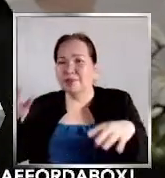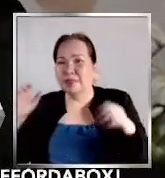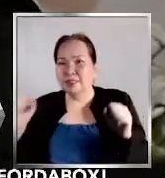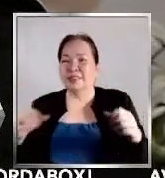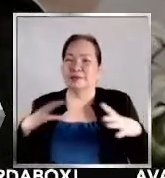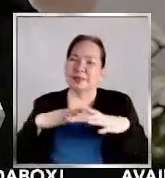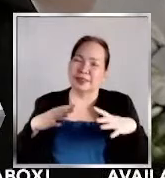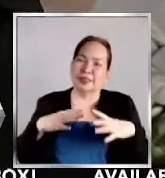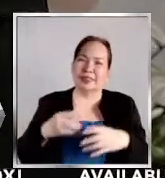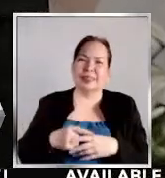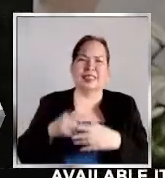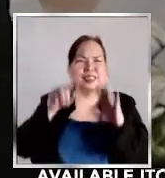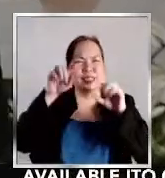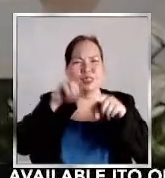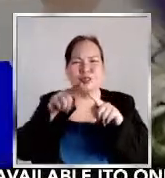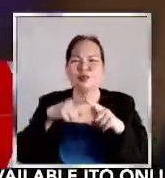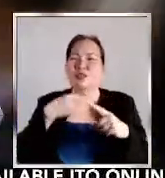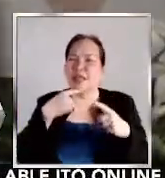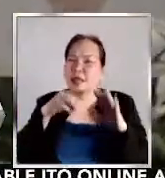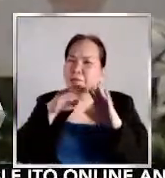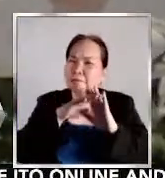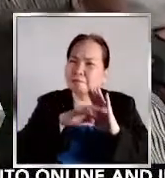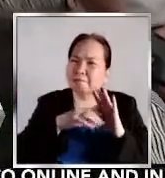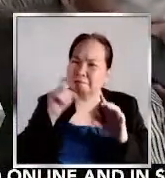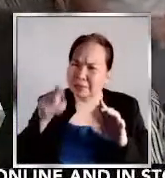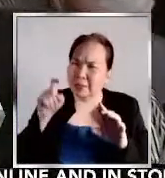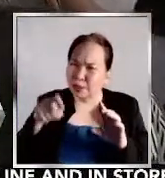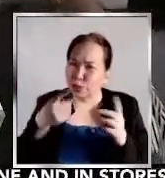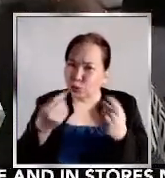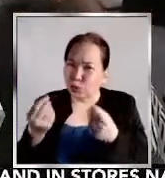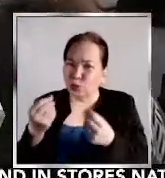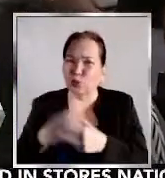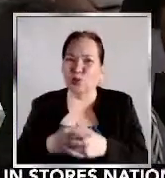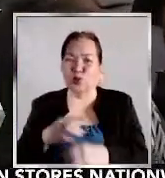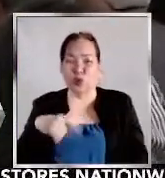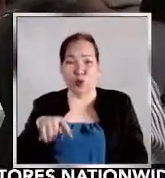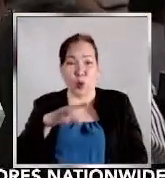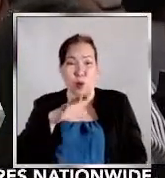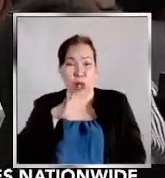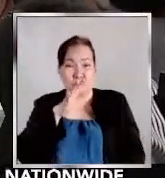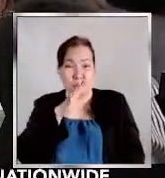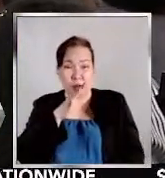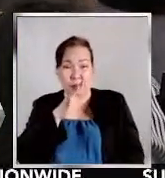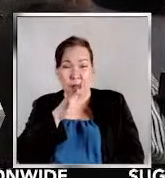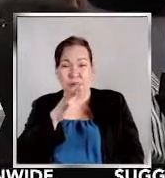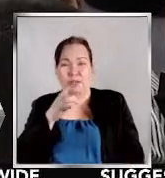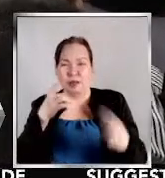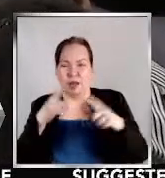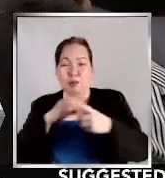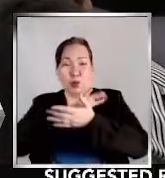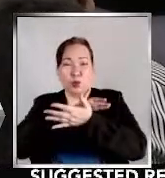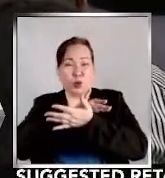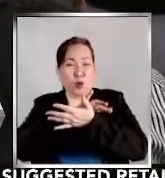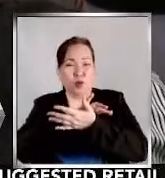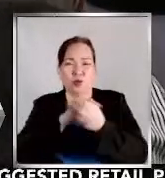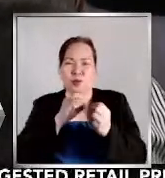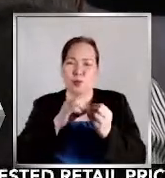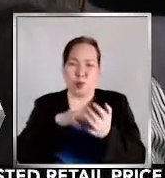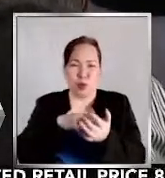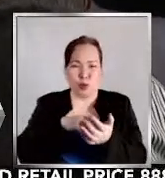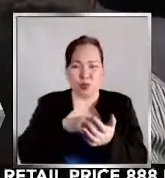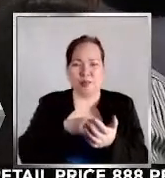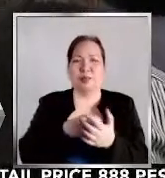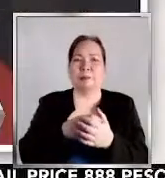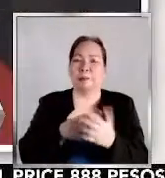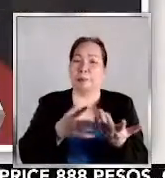Para kay Senator po, naging malaki ang epekto sa kanyang ina ng COVID pandemic. Marahil mas lalo raw nangulila ang reyna ng